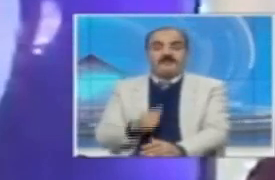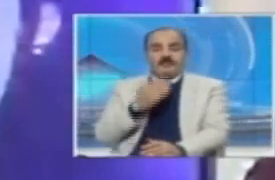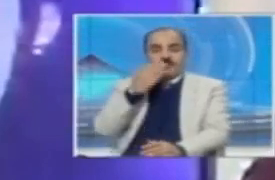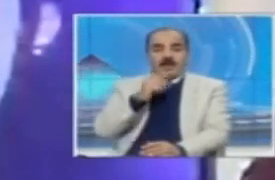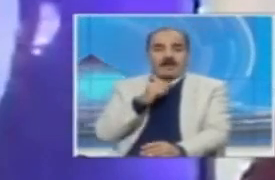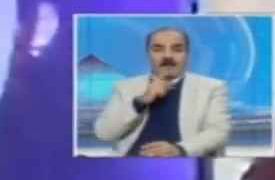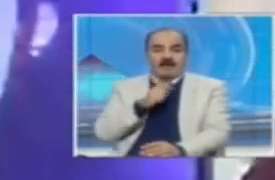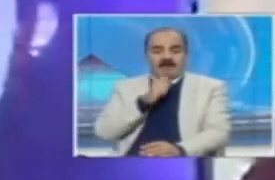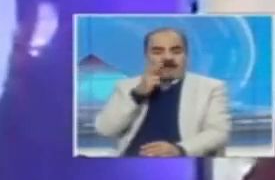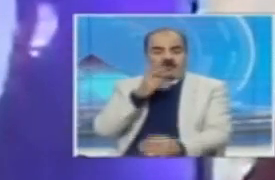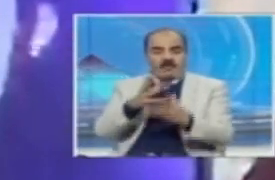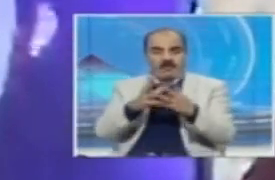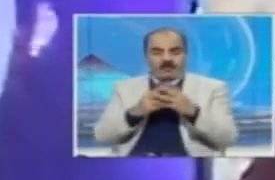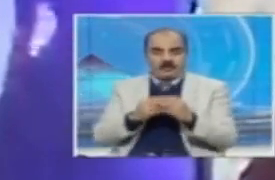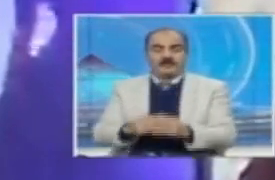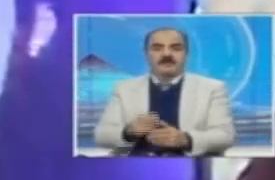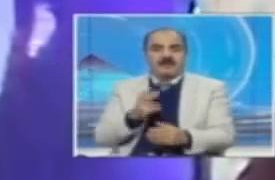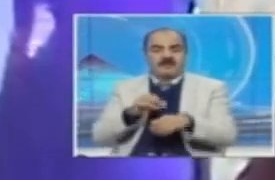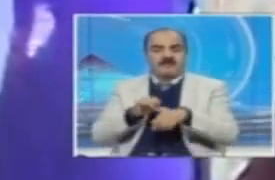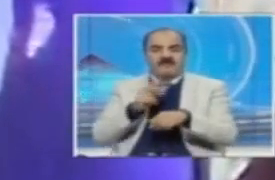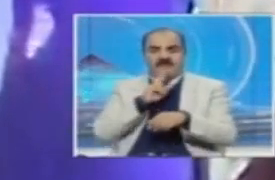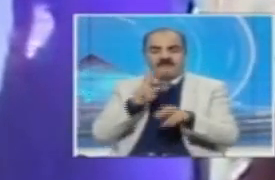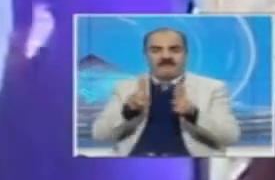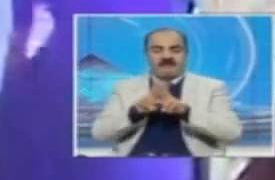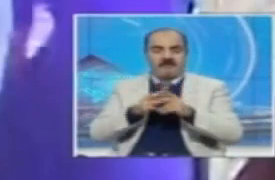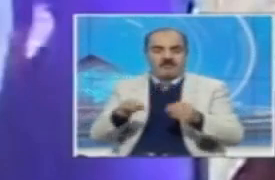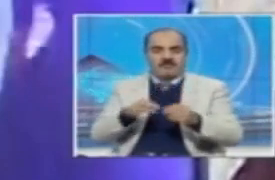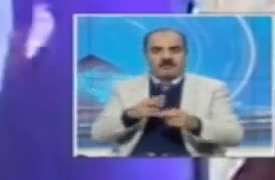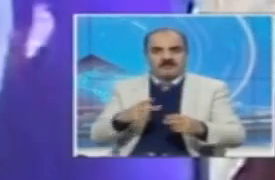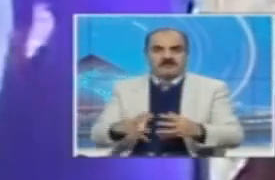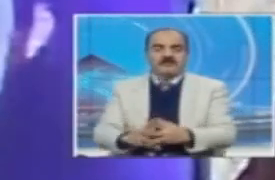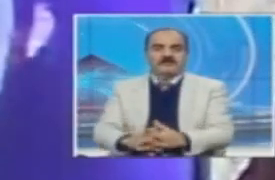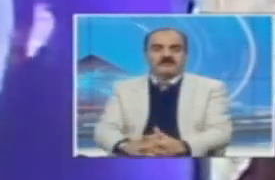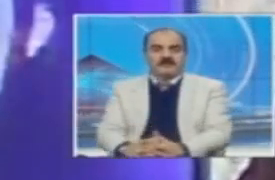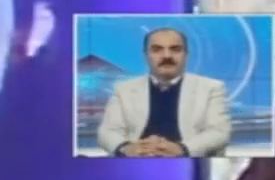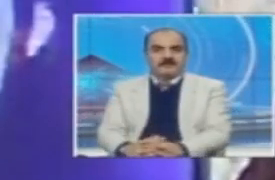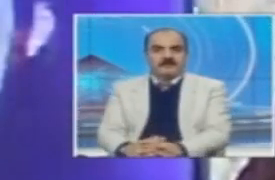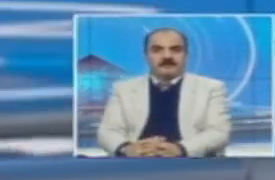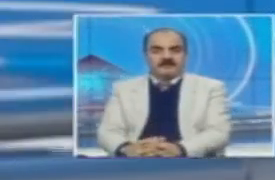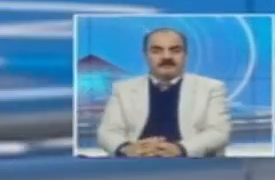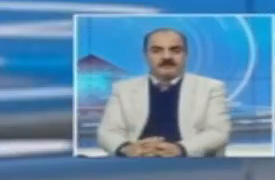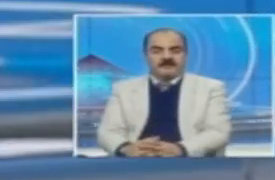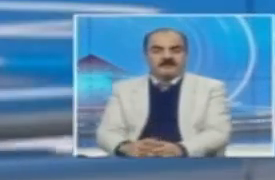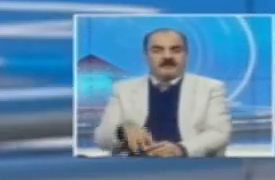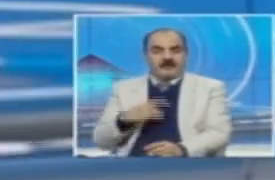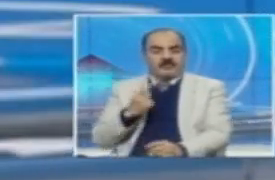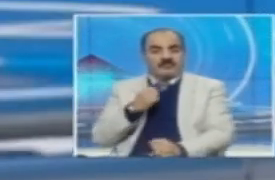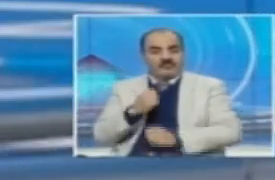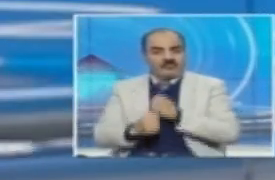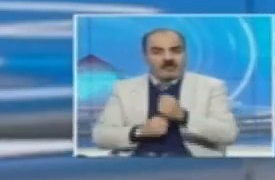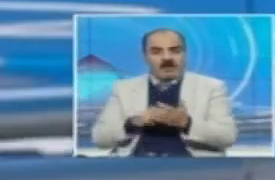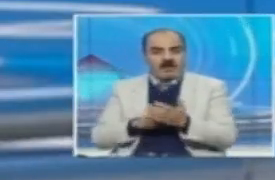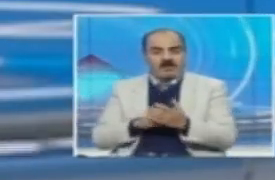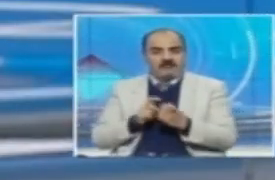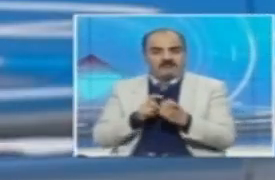موافي، مفادة أخبار مصر، إلى المركز القومي للمسرح والموسيقى والفنون الشعبية بالزمالك. تواصل وزارة